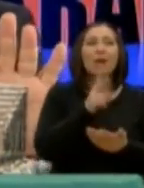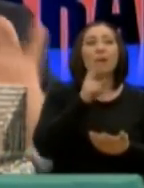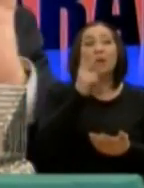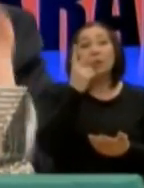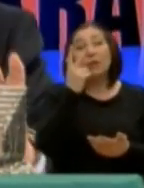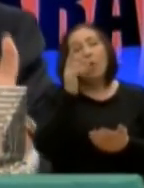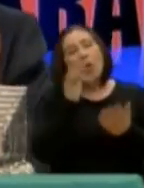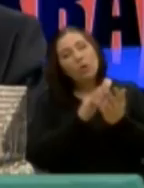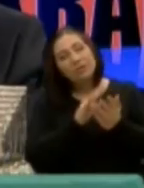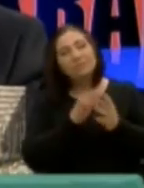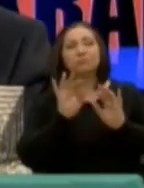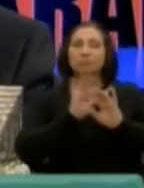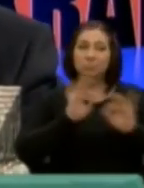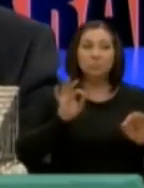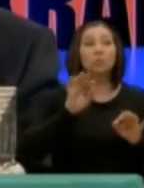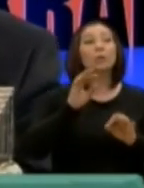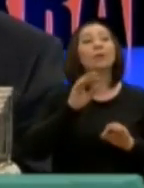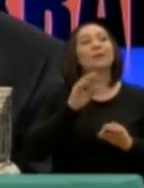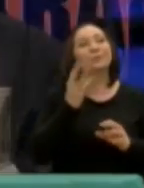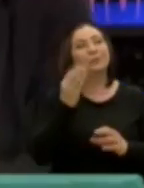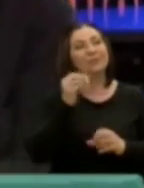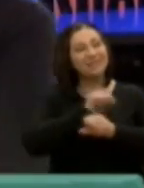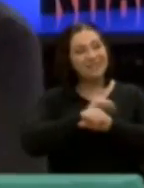Çoğu zarar. Yeter ki. Sinek yine geldi.